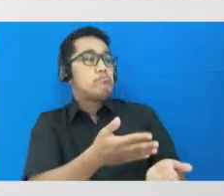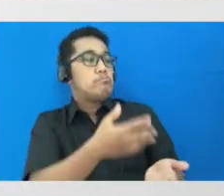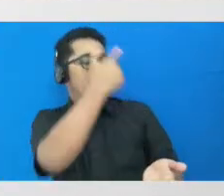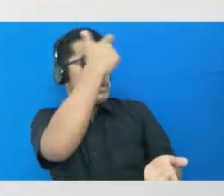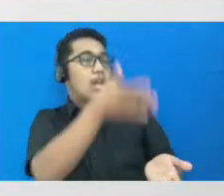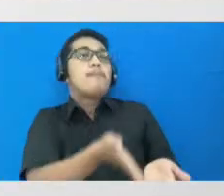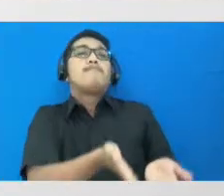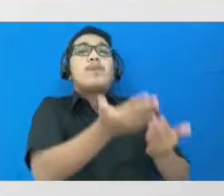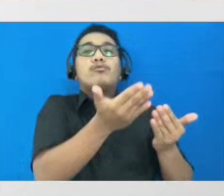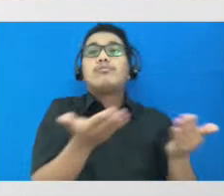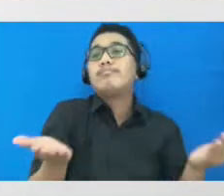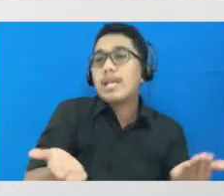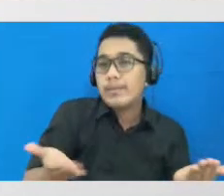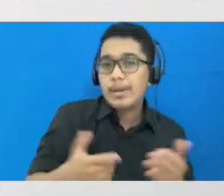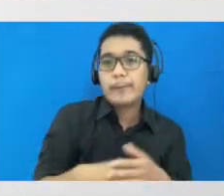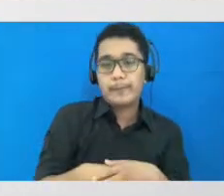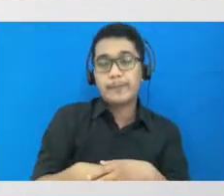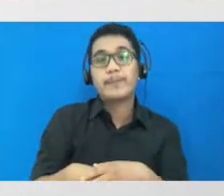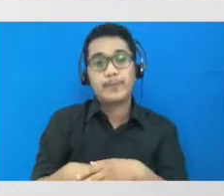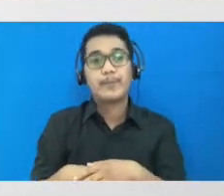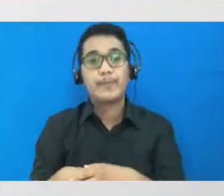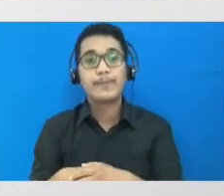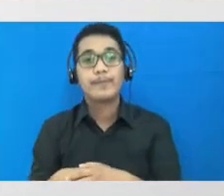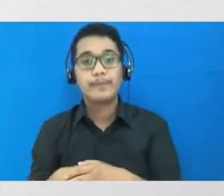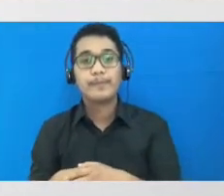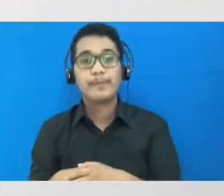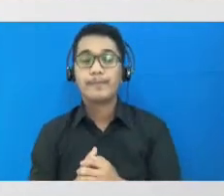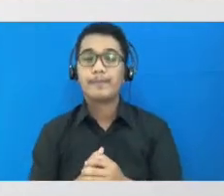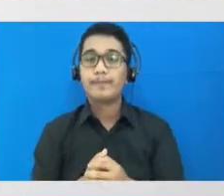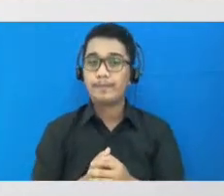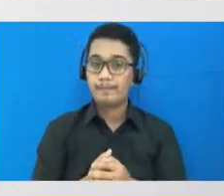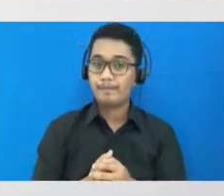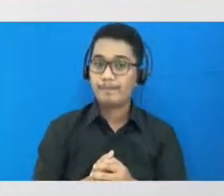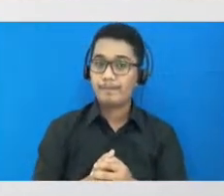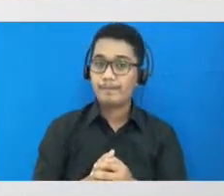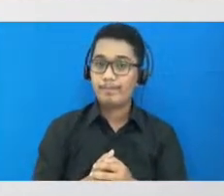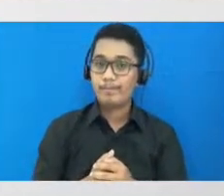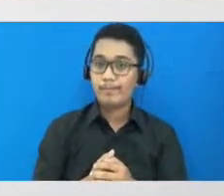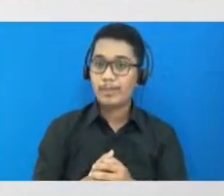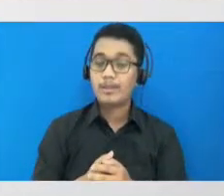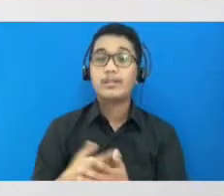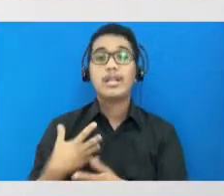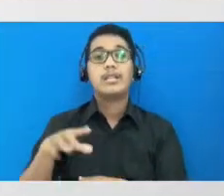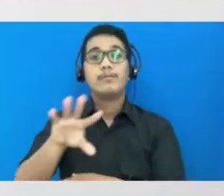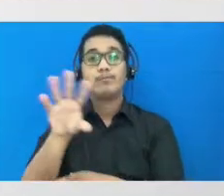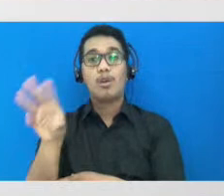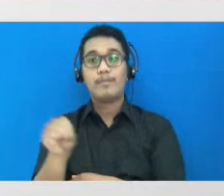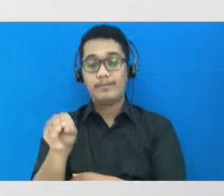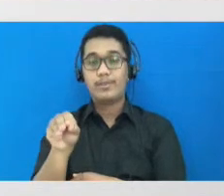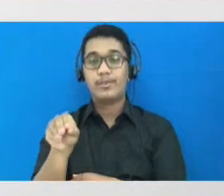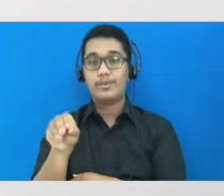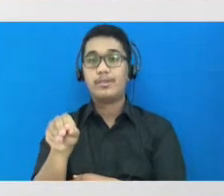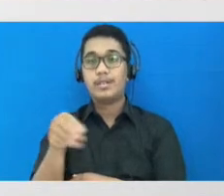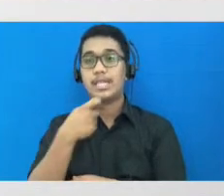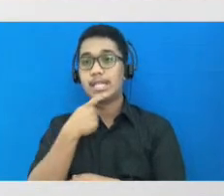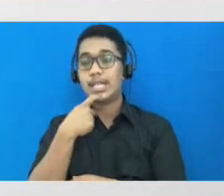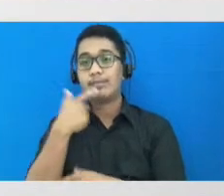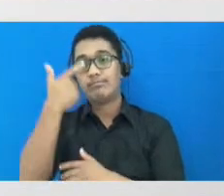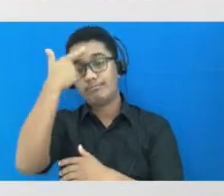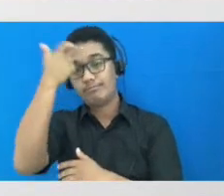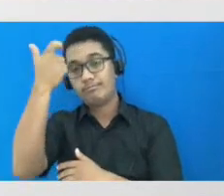itu ada banyak sekali perbedaan di dalam fora-fora yang diikuti oleh Kementerian Kominfo berbicara mengenai trust